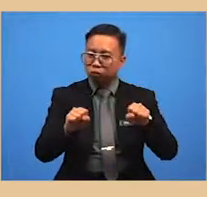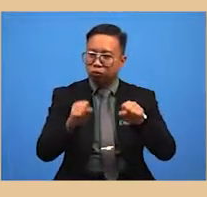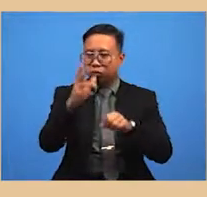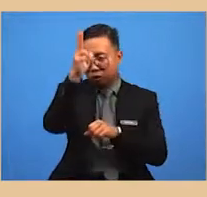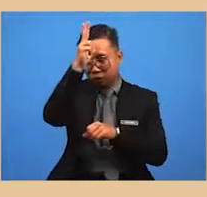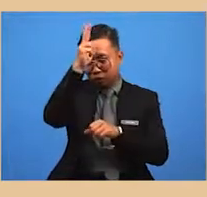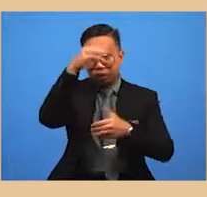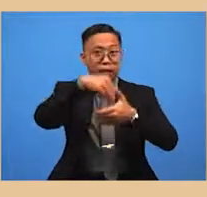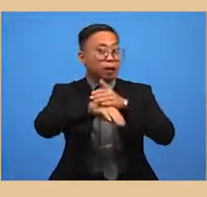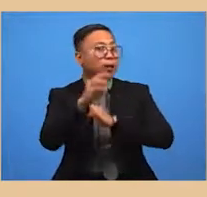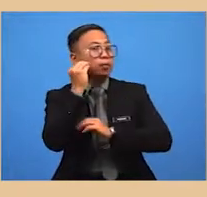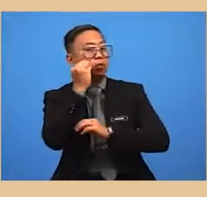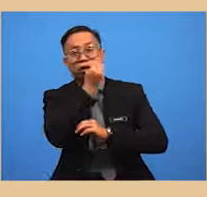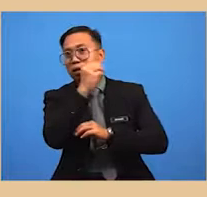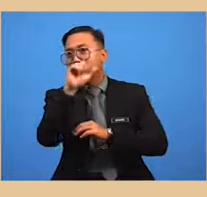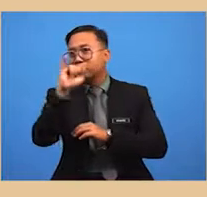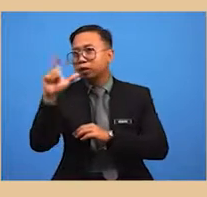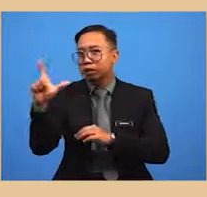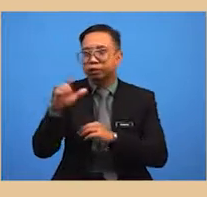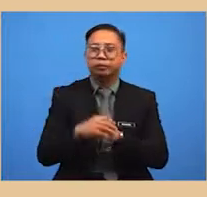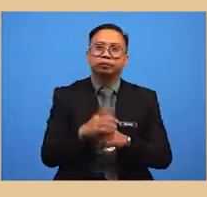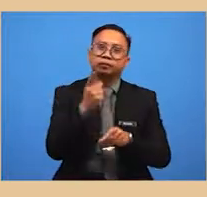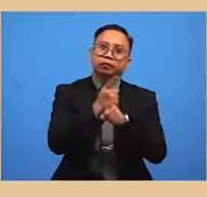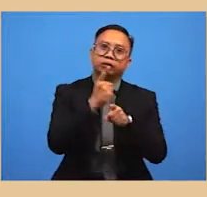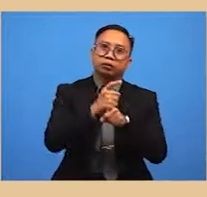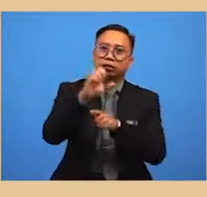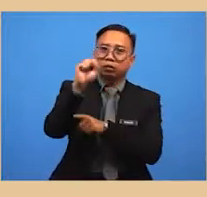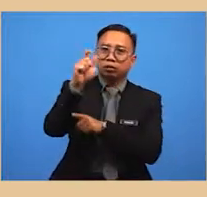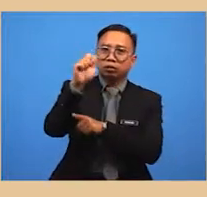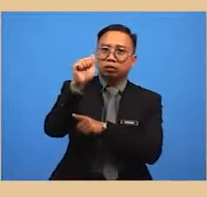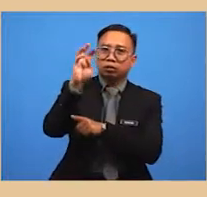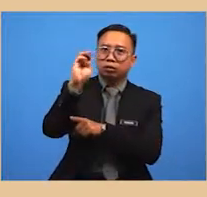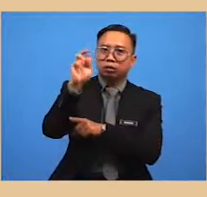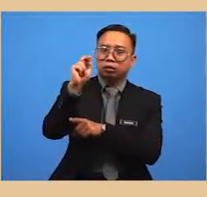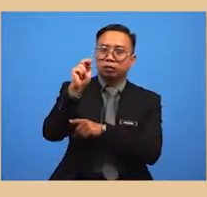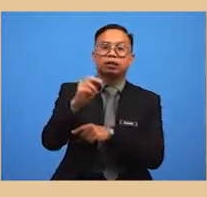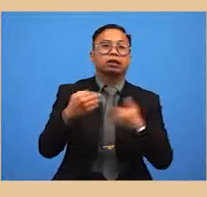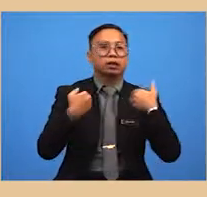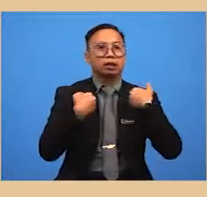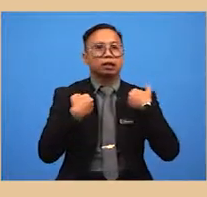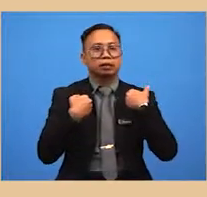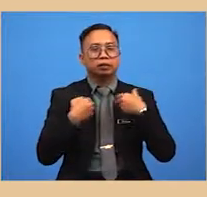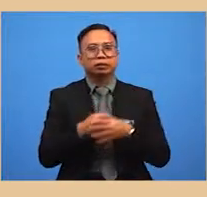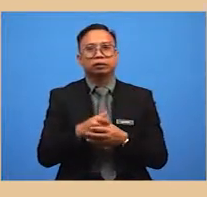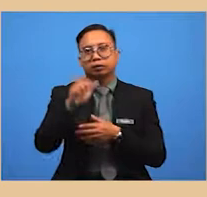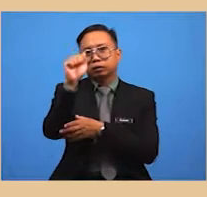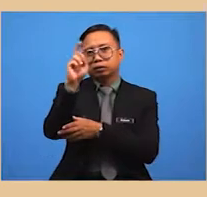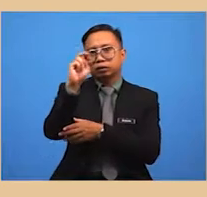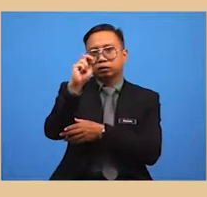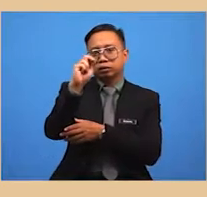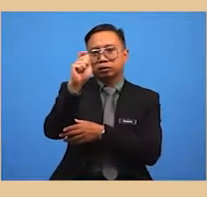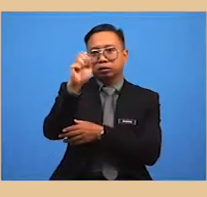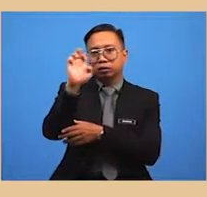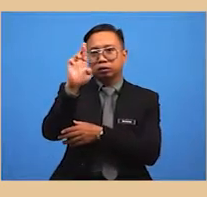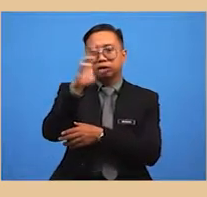ialah? Ya, betul. Stamen, iaitu terdiri daripada anther